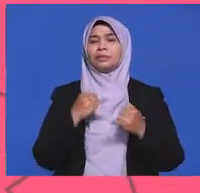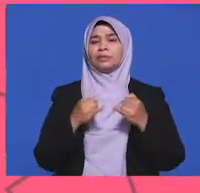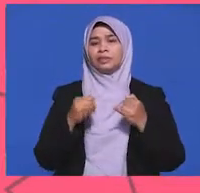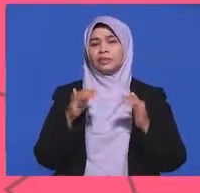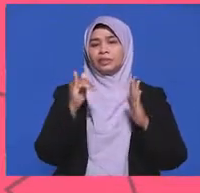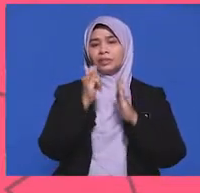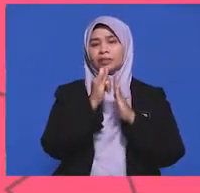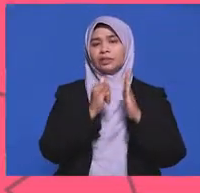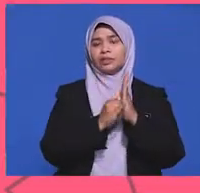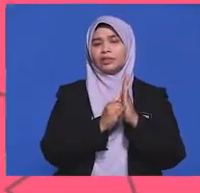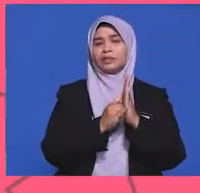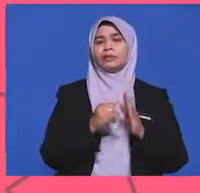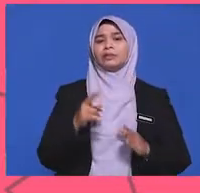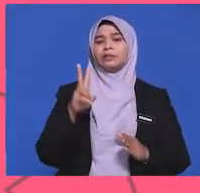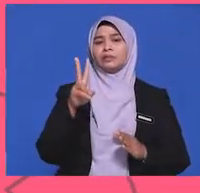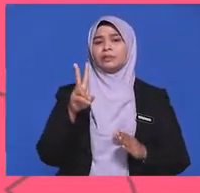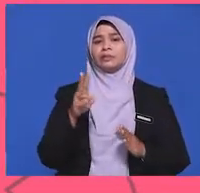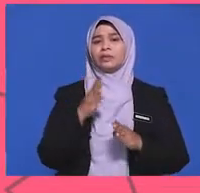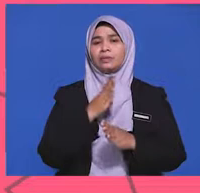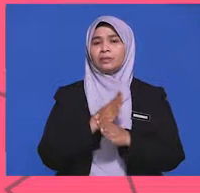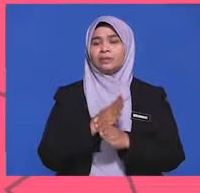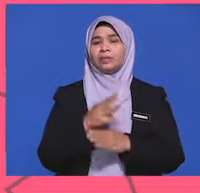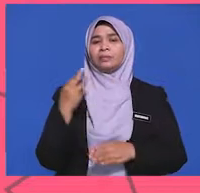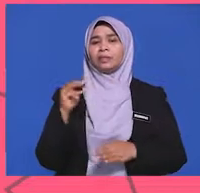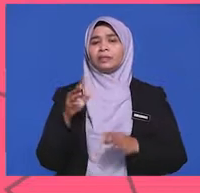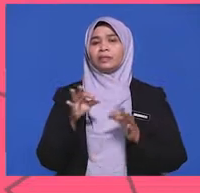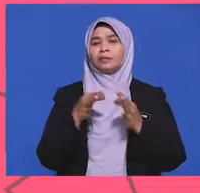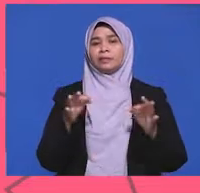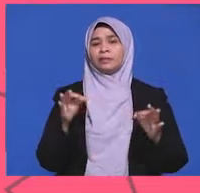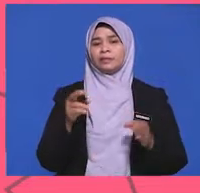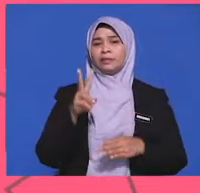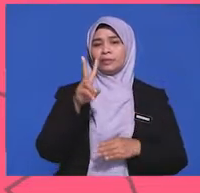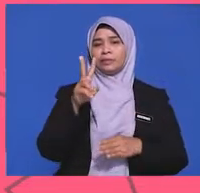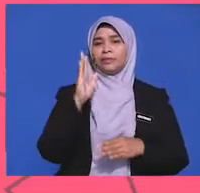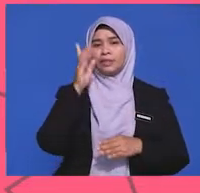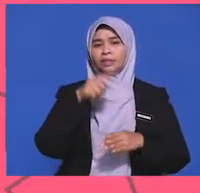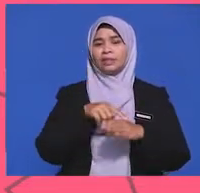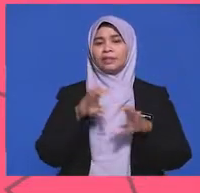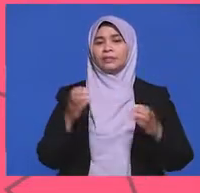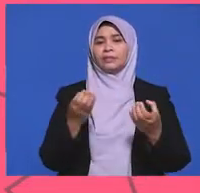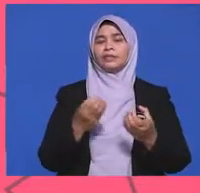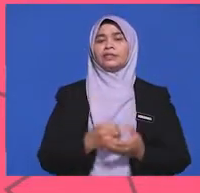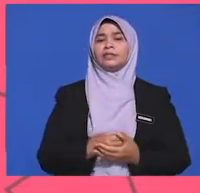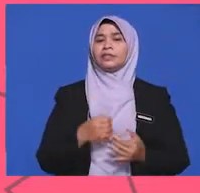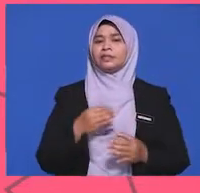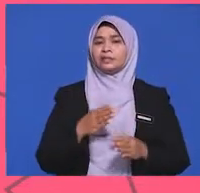syarat dua benar, pernyataan ketiga akan dilaksanakan. Begitulah seterusnya,